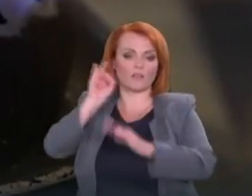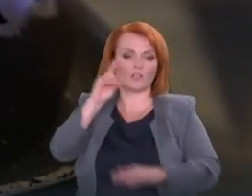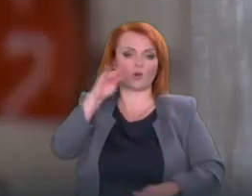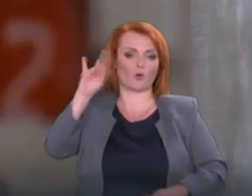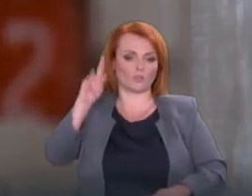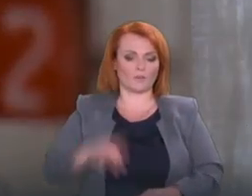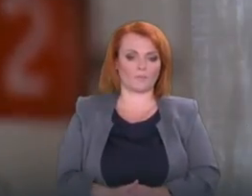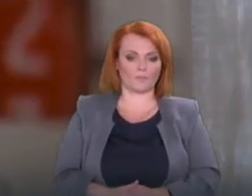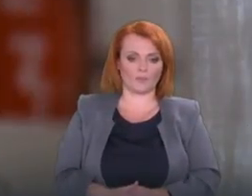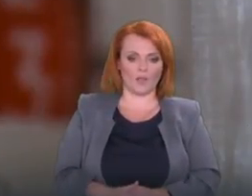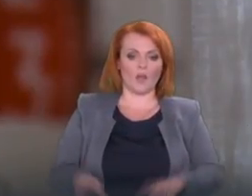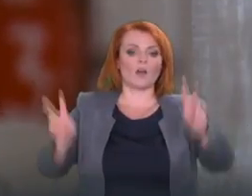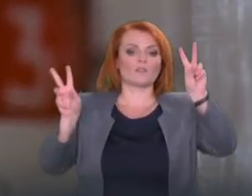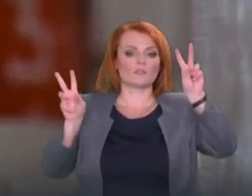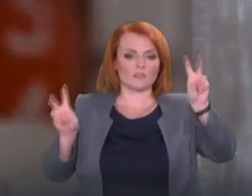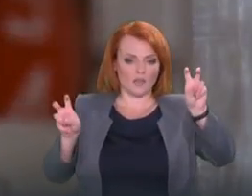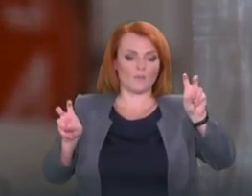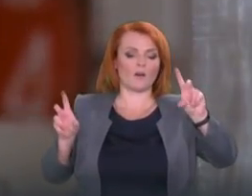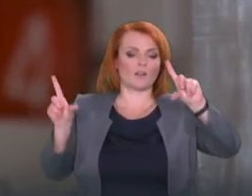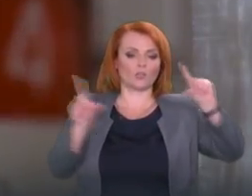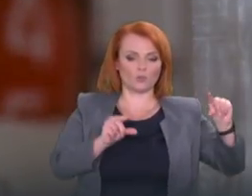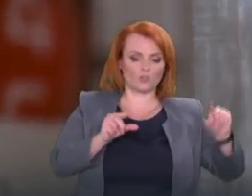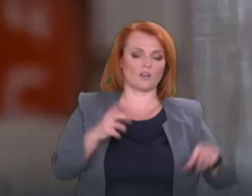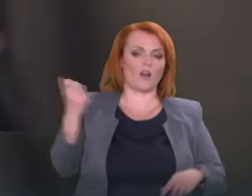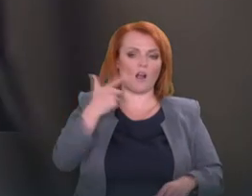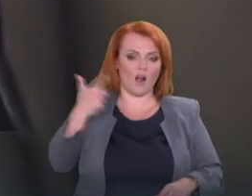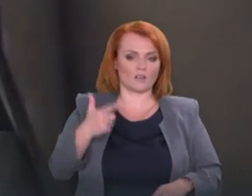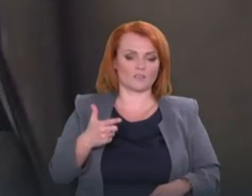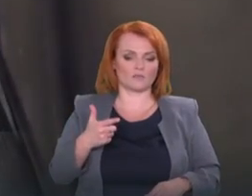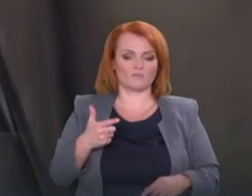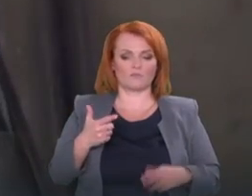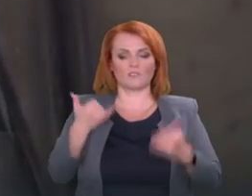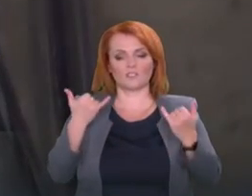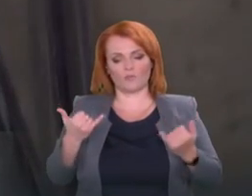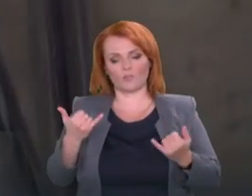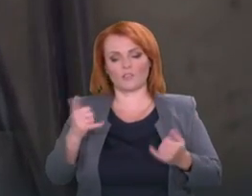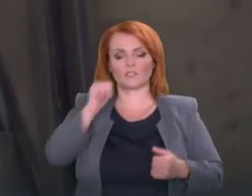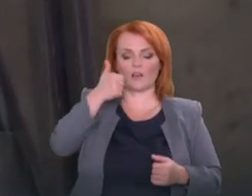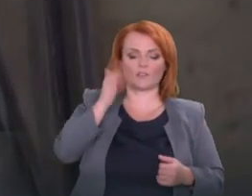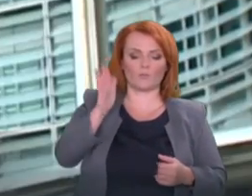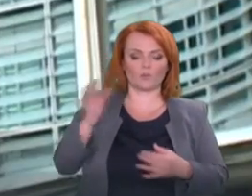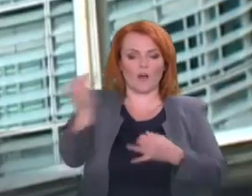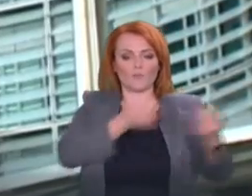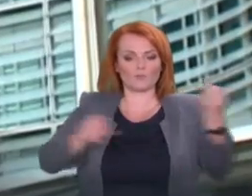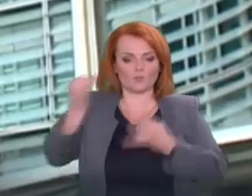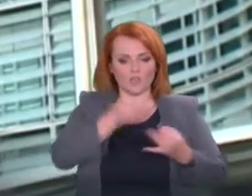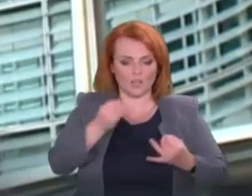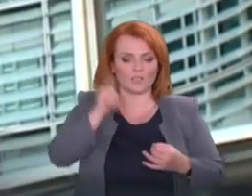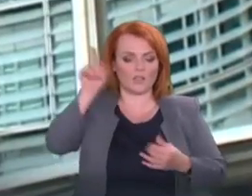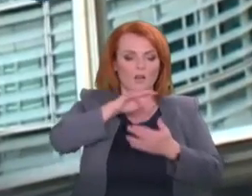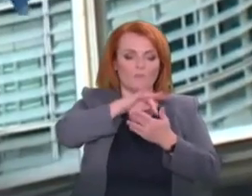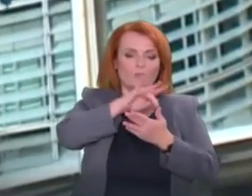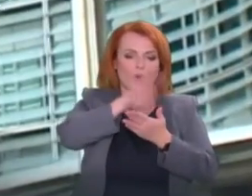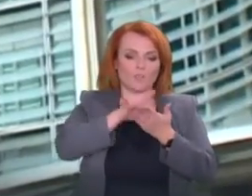E de așteptat ca tema reducerii prețurilor la gaze să fie intens discutată astăzi și mâine la Bruxelles, în contextul în care o